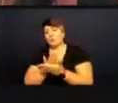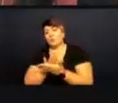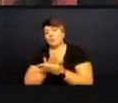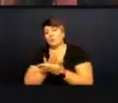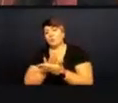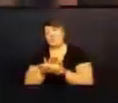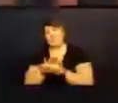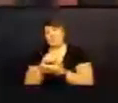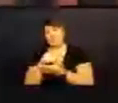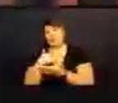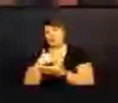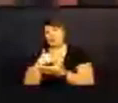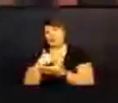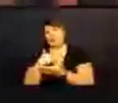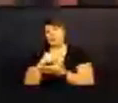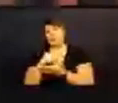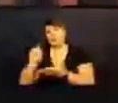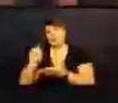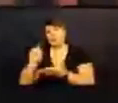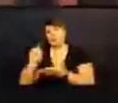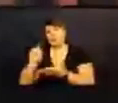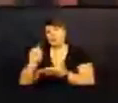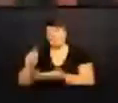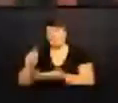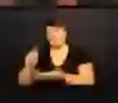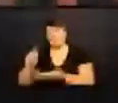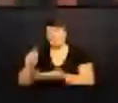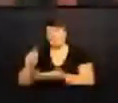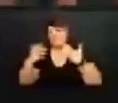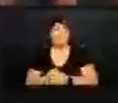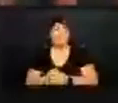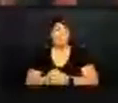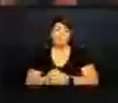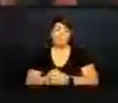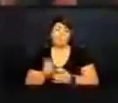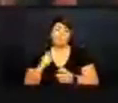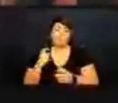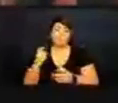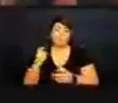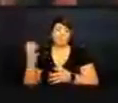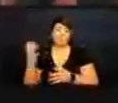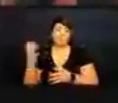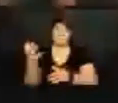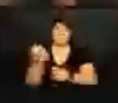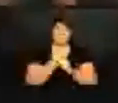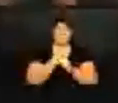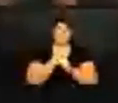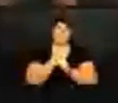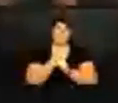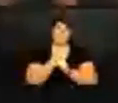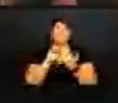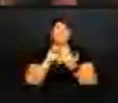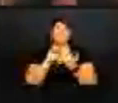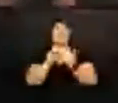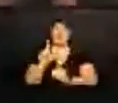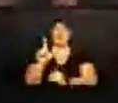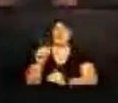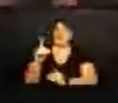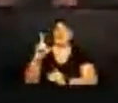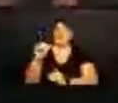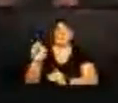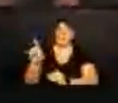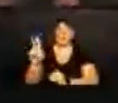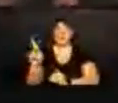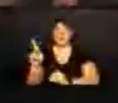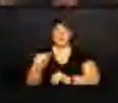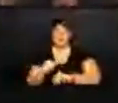hasa katika shule zetu ambazo zinashughulikia wanafunzi ambao wana mahitaji mengi especially.